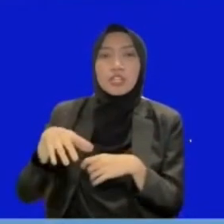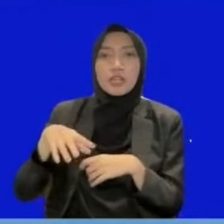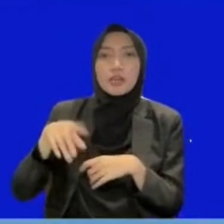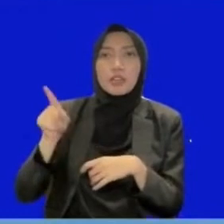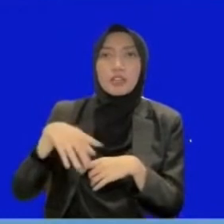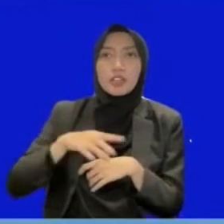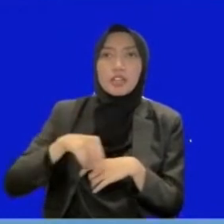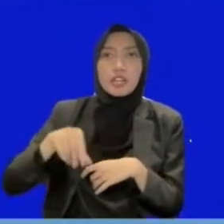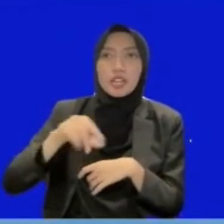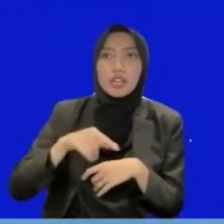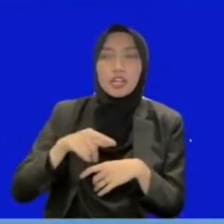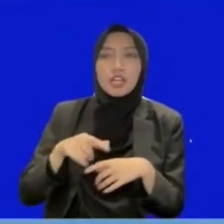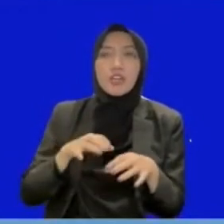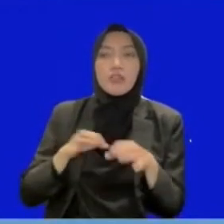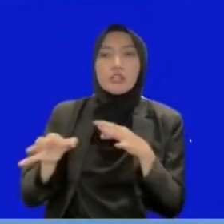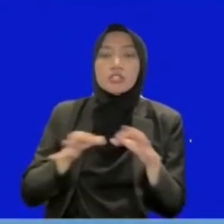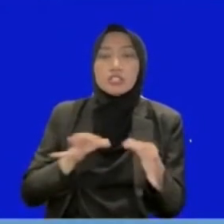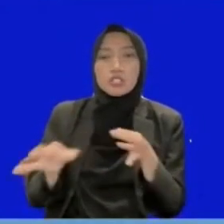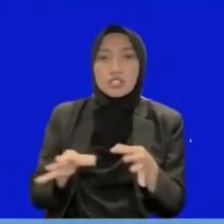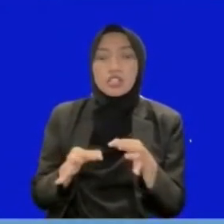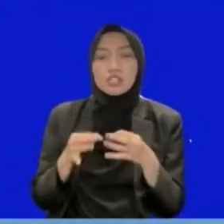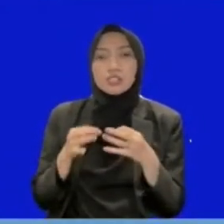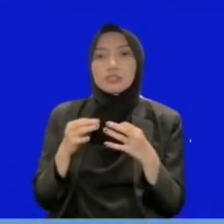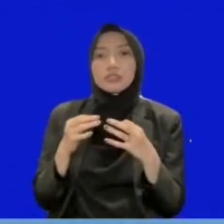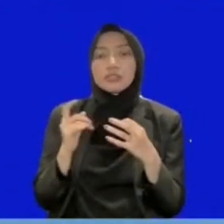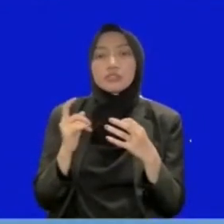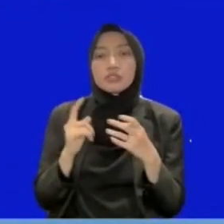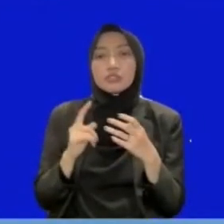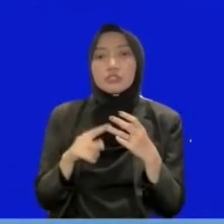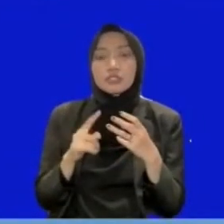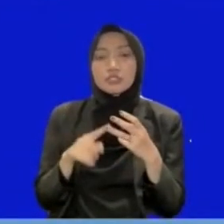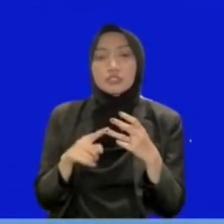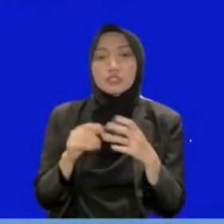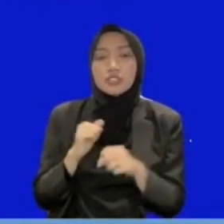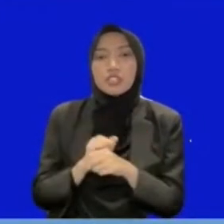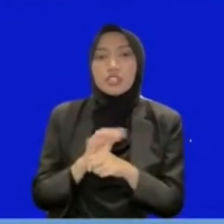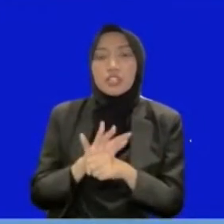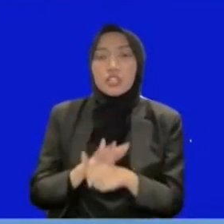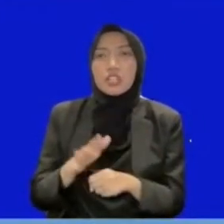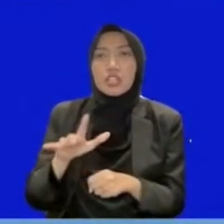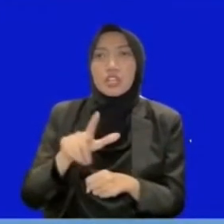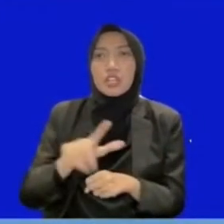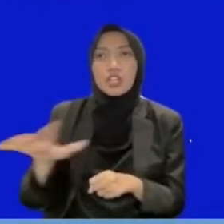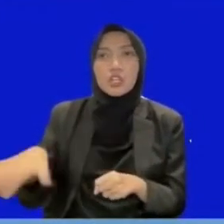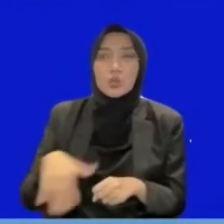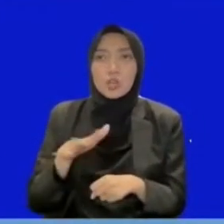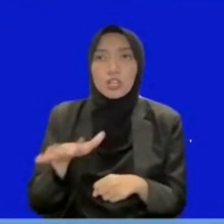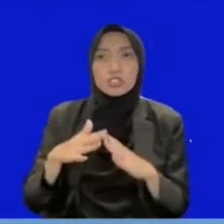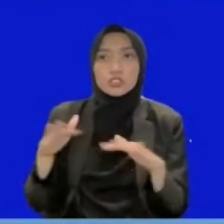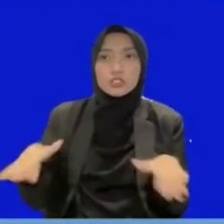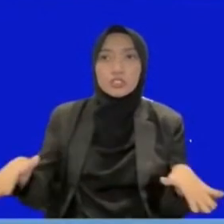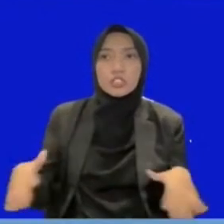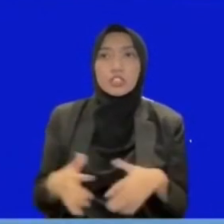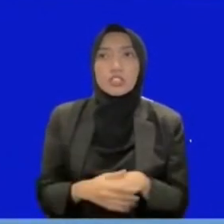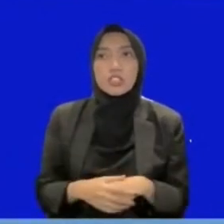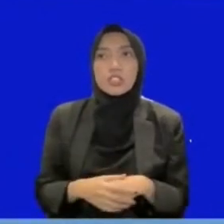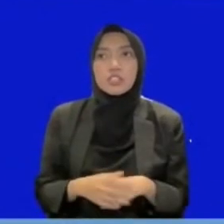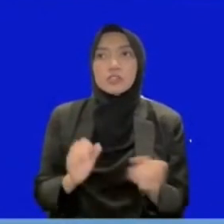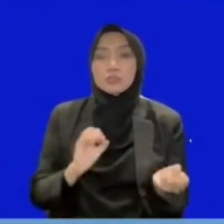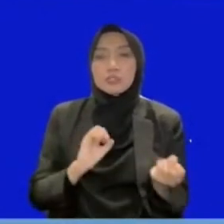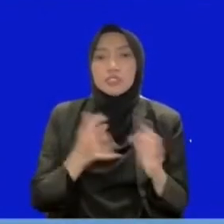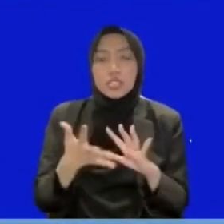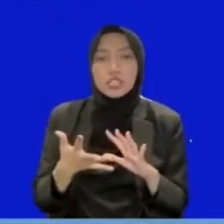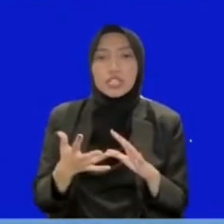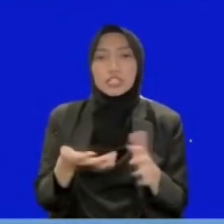lahan, kemudian infrastruktur. Yang kedua adalah tekanan dari lingkungan sendiri. Yang ketiga adalah adanya bencana